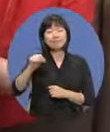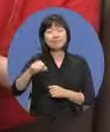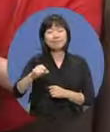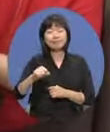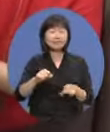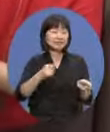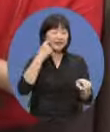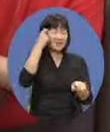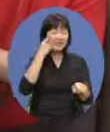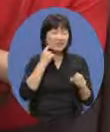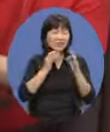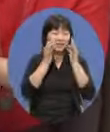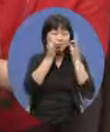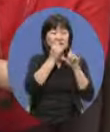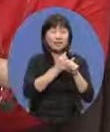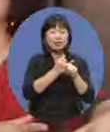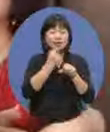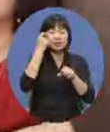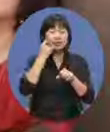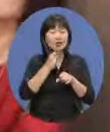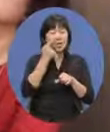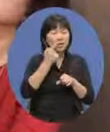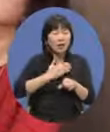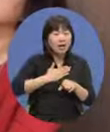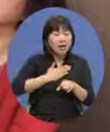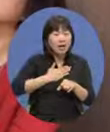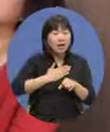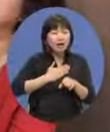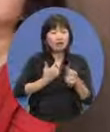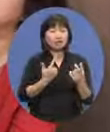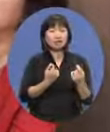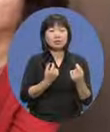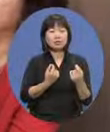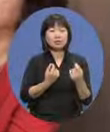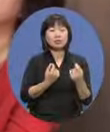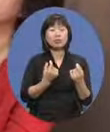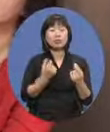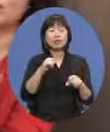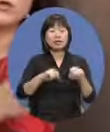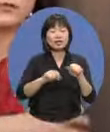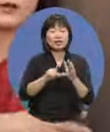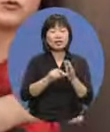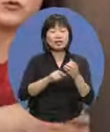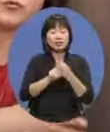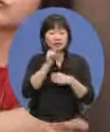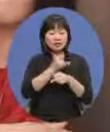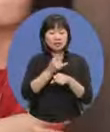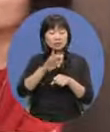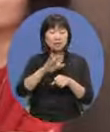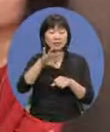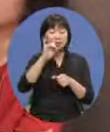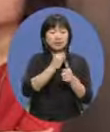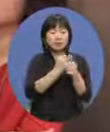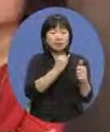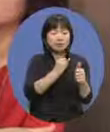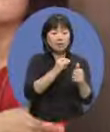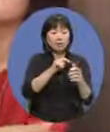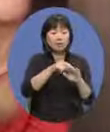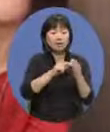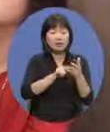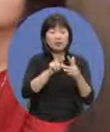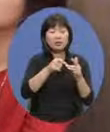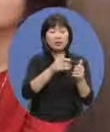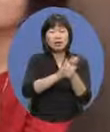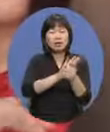그래, 느껴지려고 애를 써야 되고 느껴봐야 돼. 나도 그러는 데는 이유가 있겠지. 그렇지만 여기 마음을 우선 풀어줘.